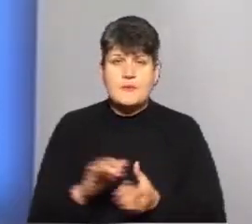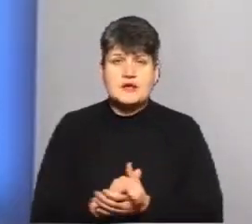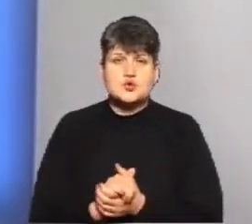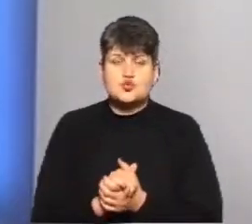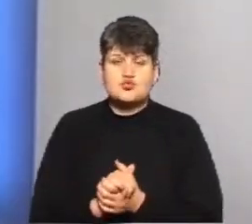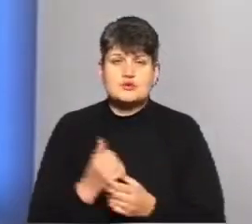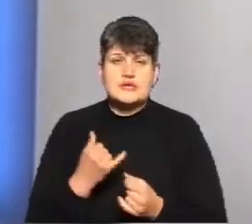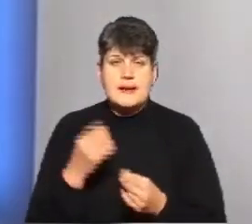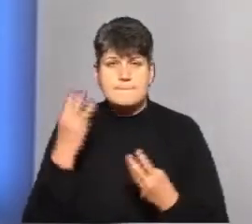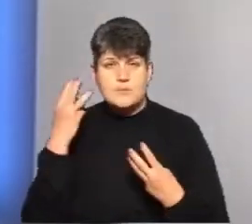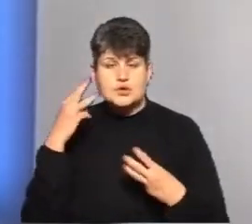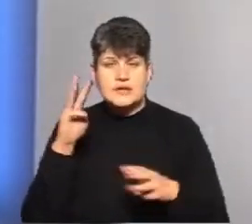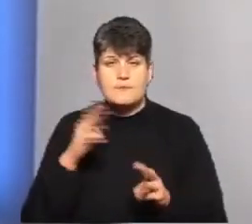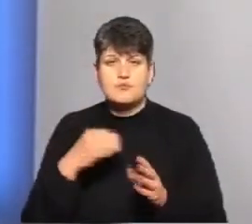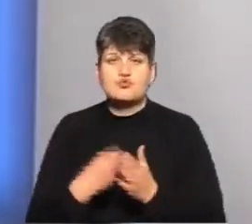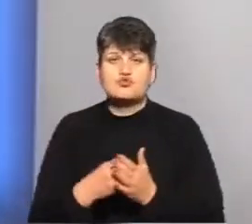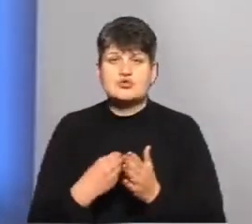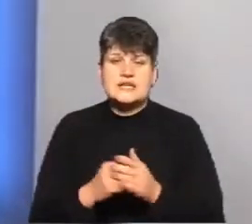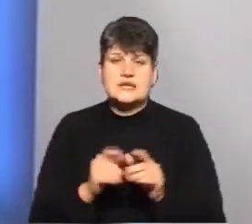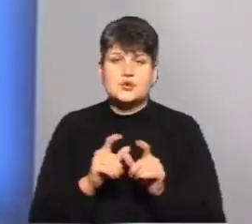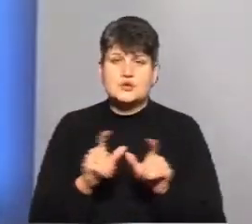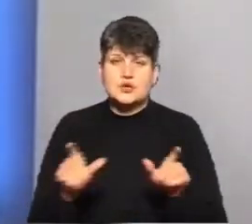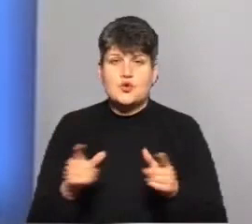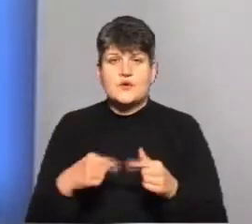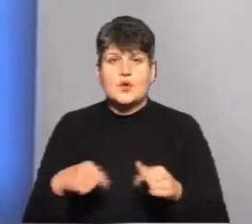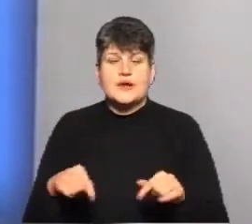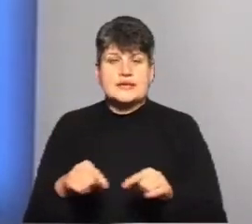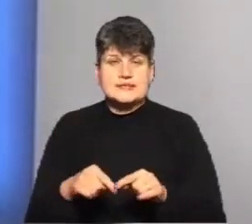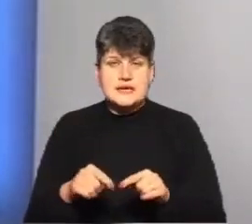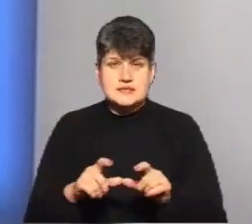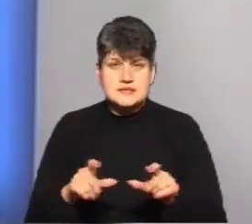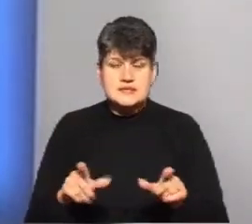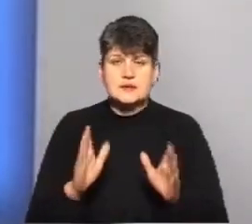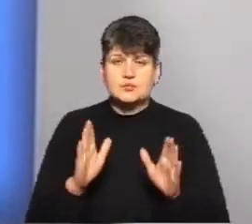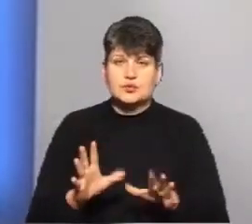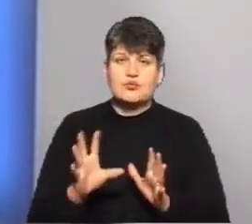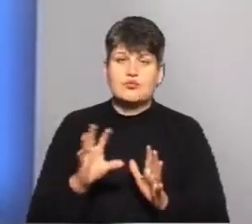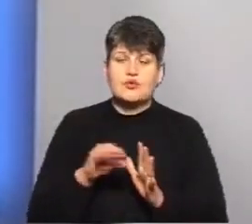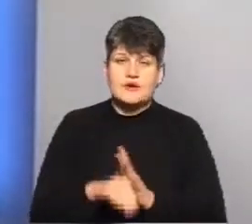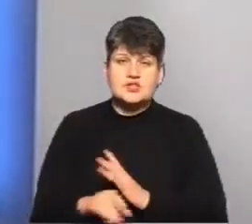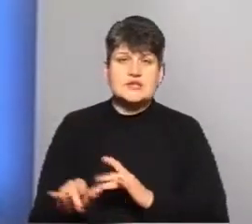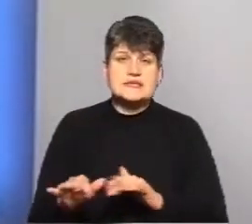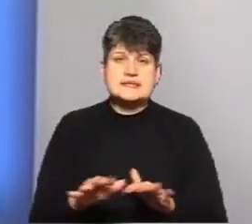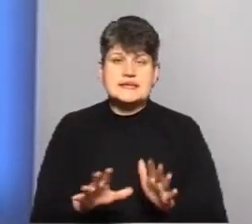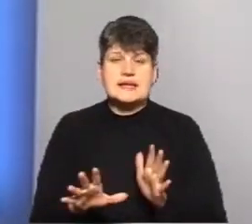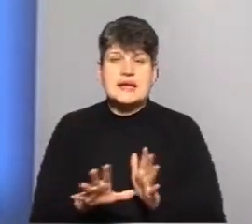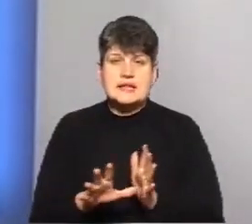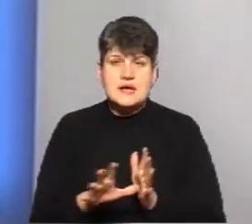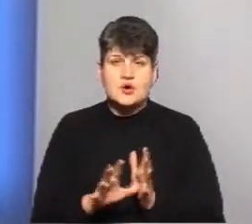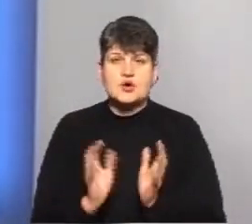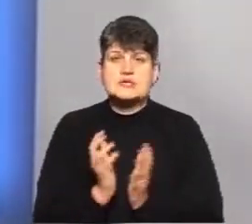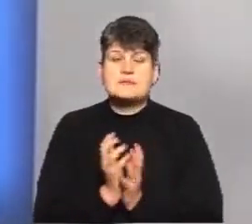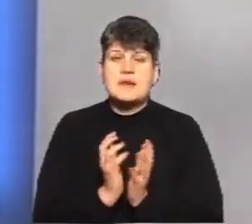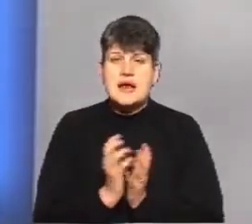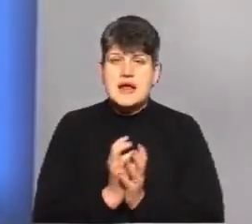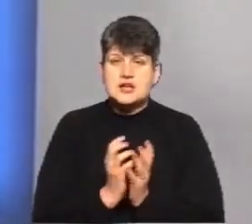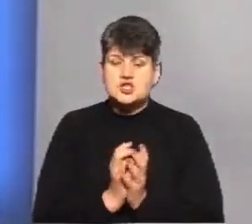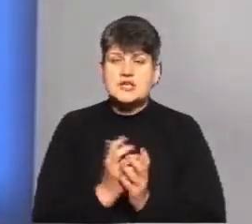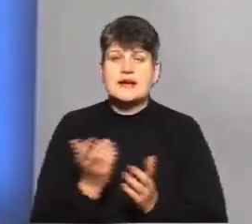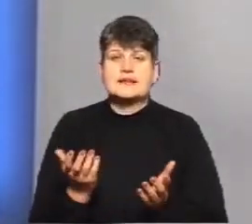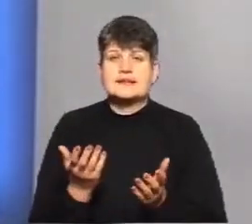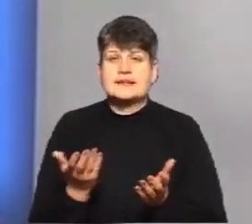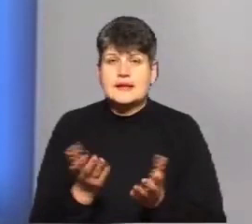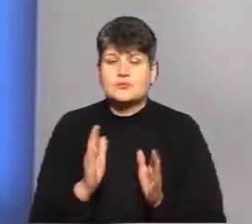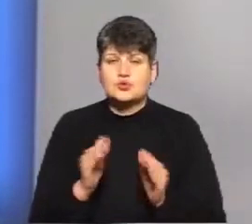модернізації бюджетних установ та організацій, де будуть впроваджуватись заходи з енергозбереження, де будуть зменшувати